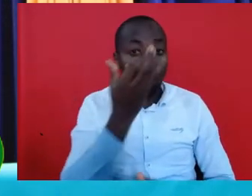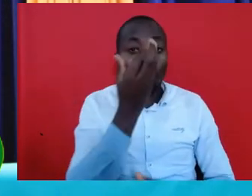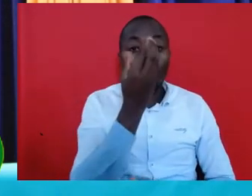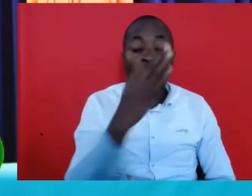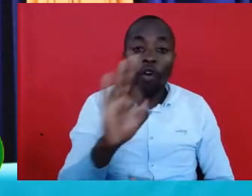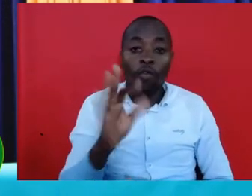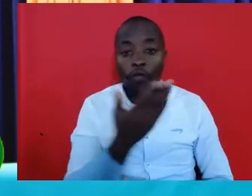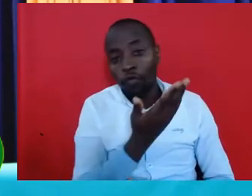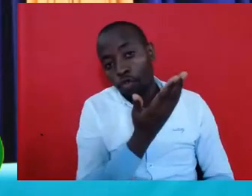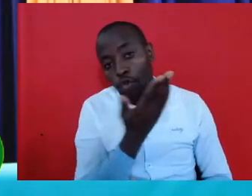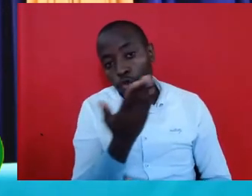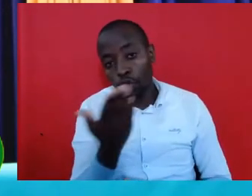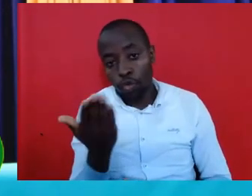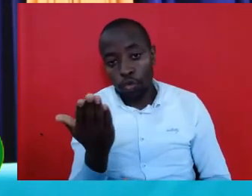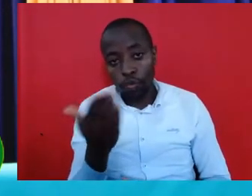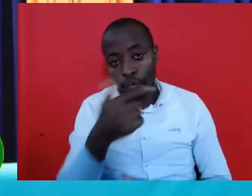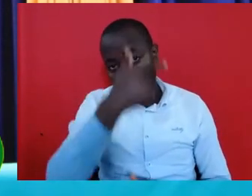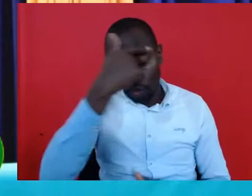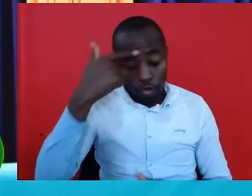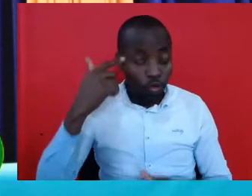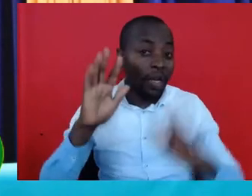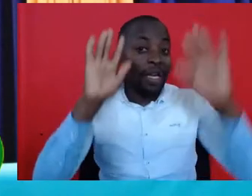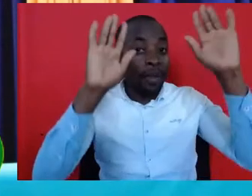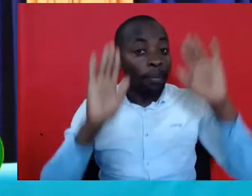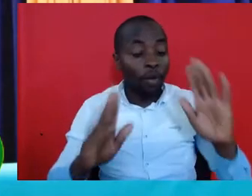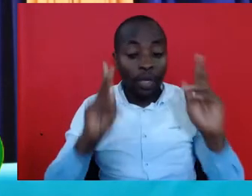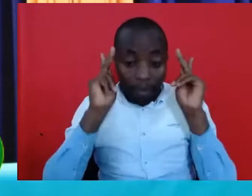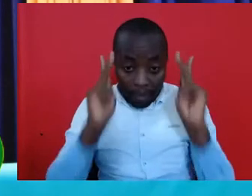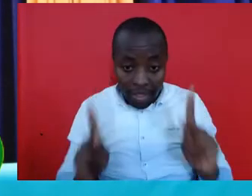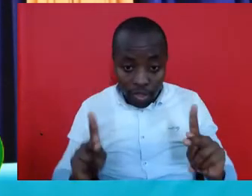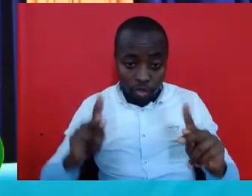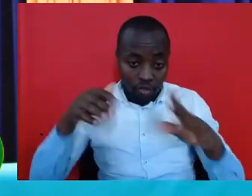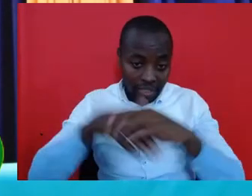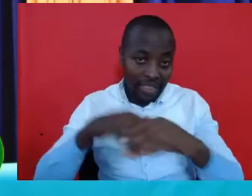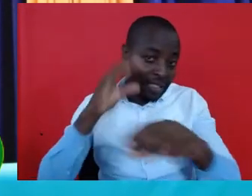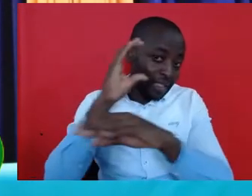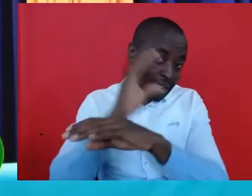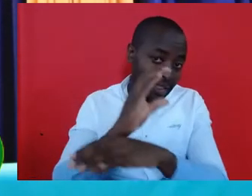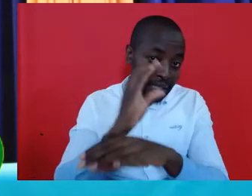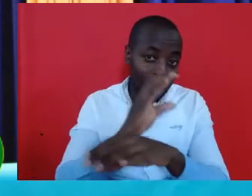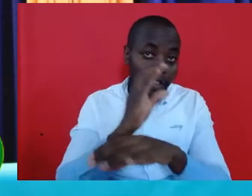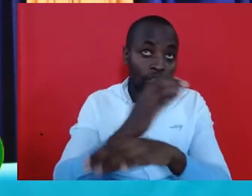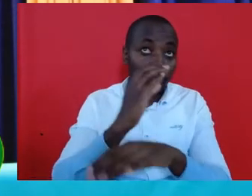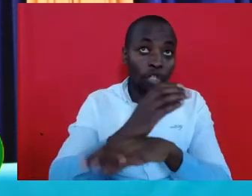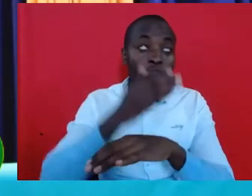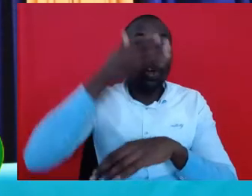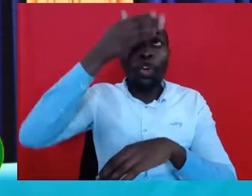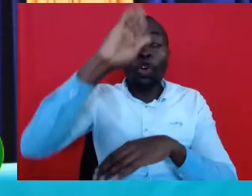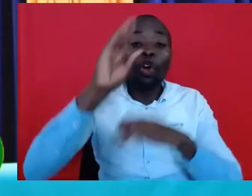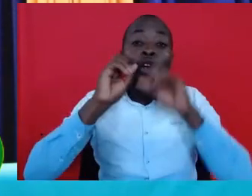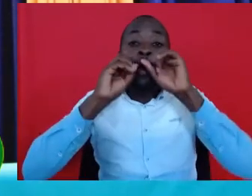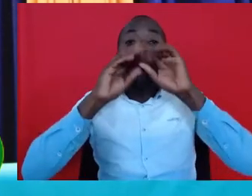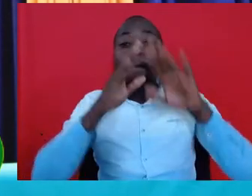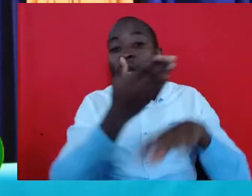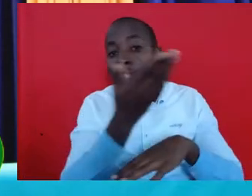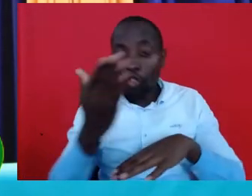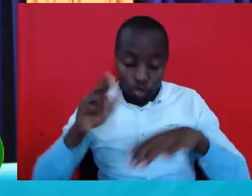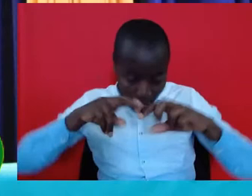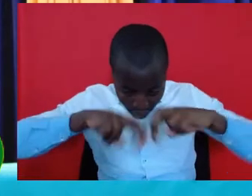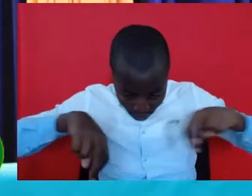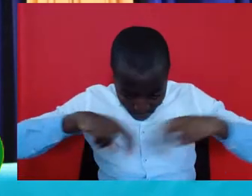mawazo, kwa sababu wewe ni wa maana sana katika kanisa hili. Bwana akubariki tukienda kutafuta